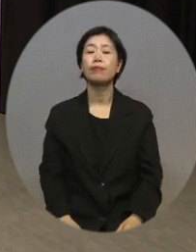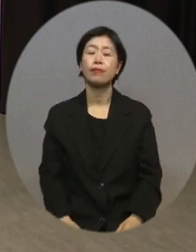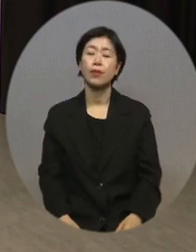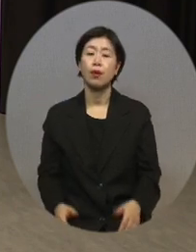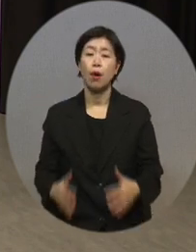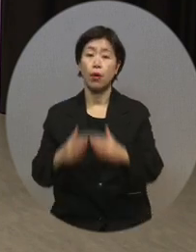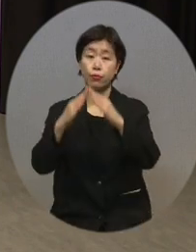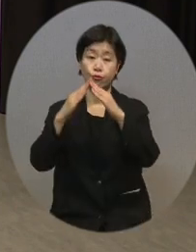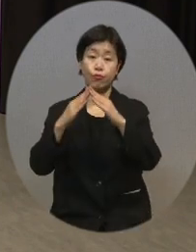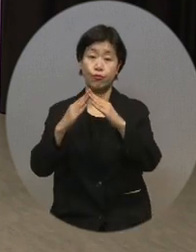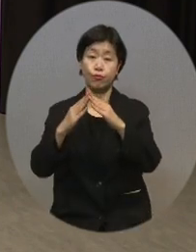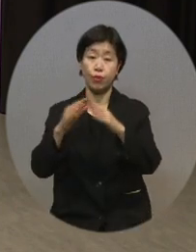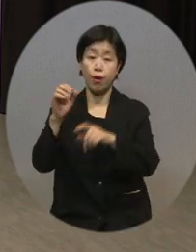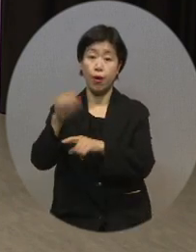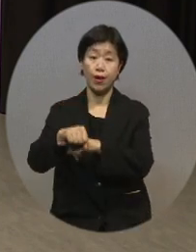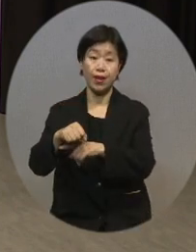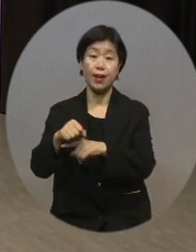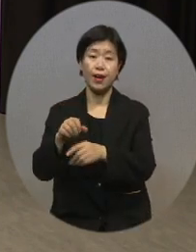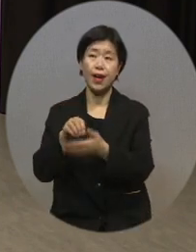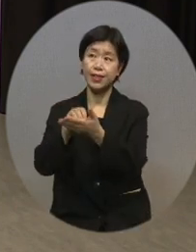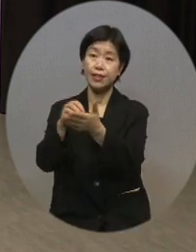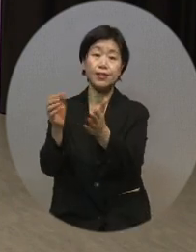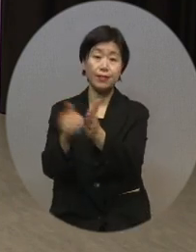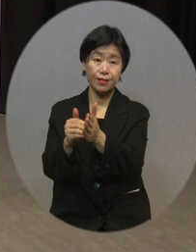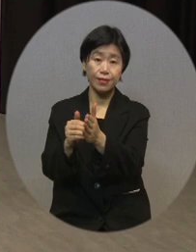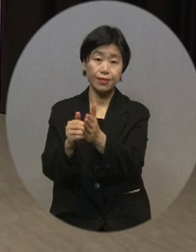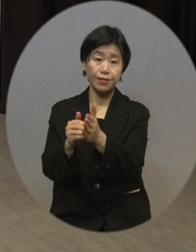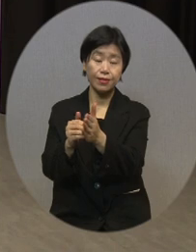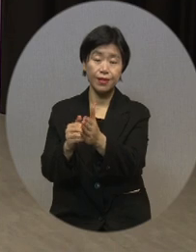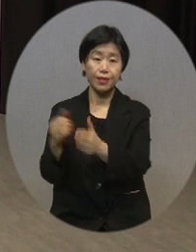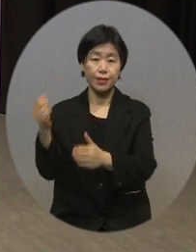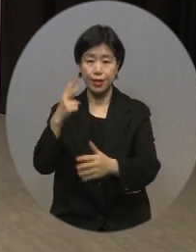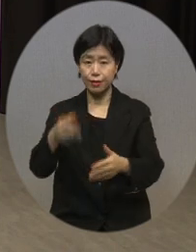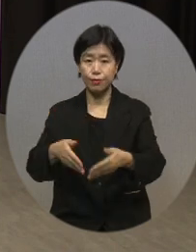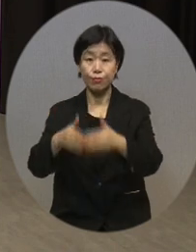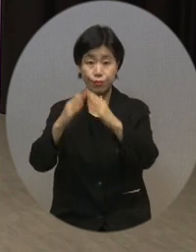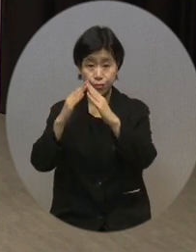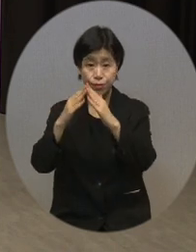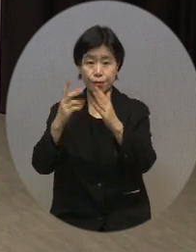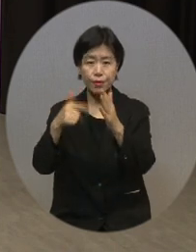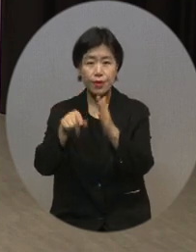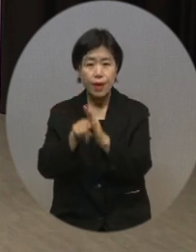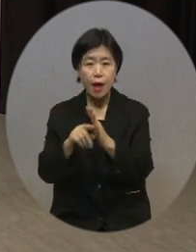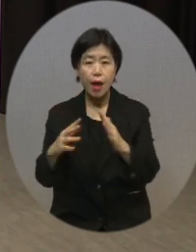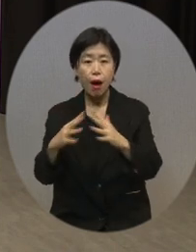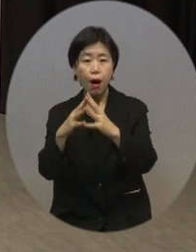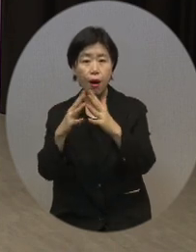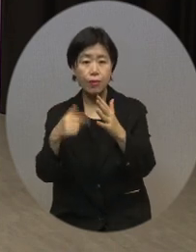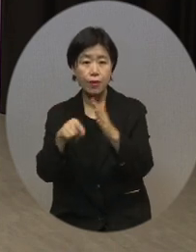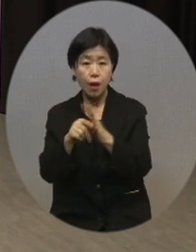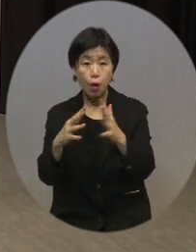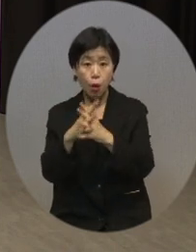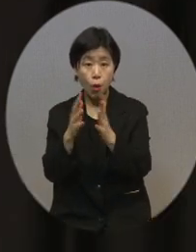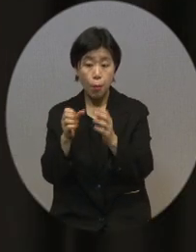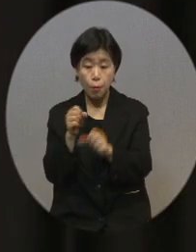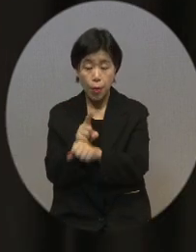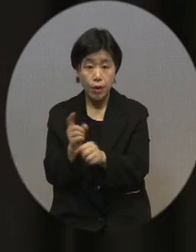예. 또는 개축 또는 재개축 개발을 예. 위해서 건축을 시작했는데